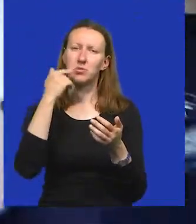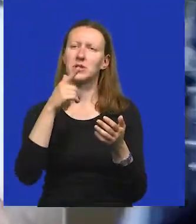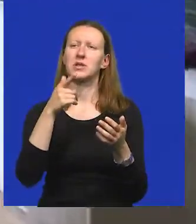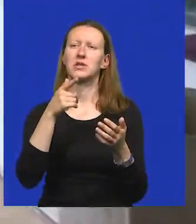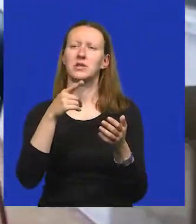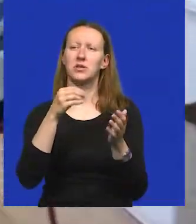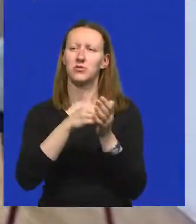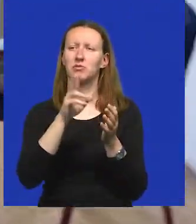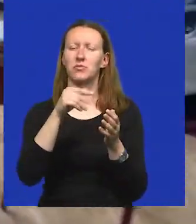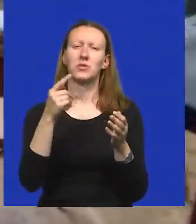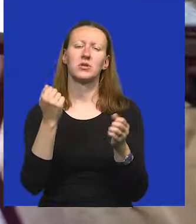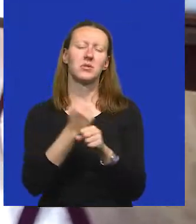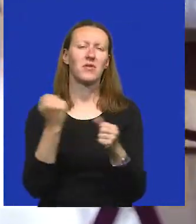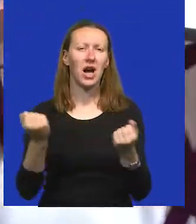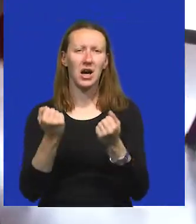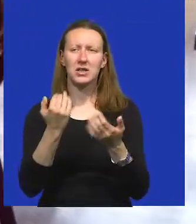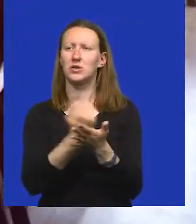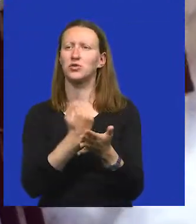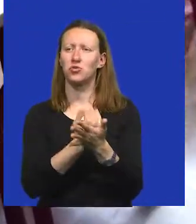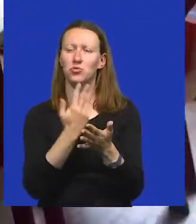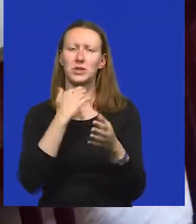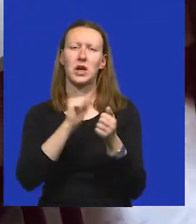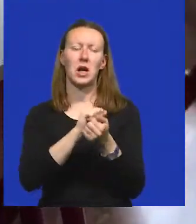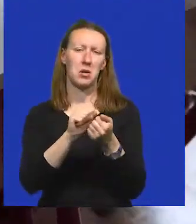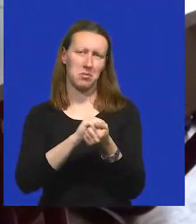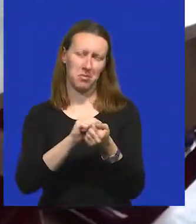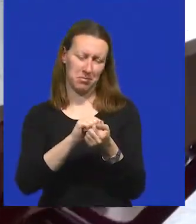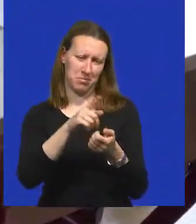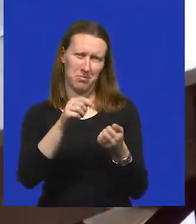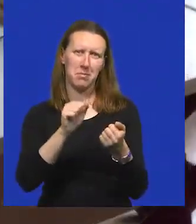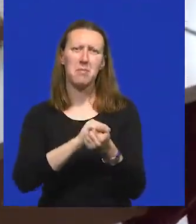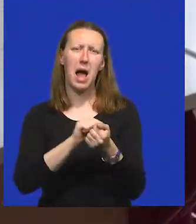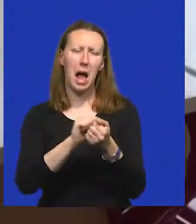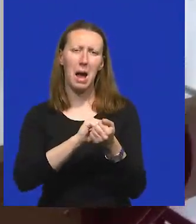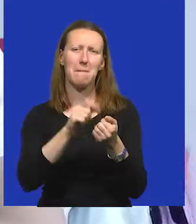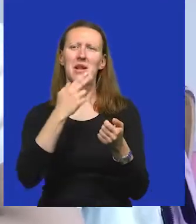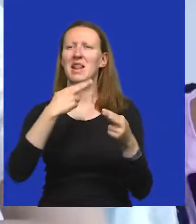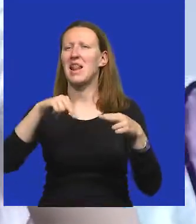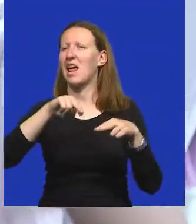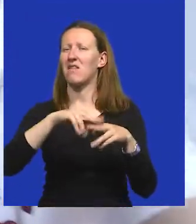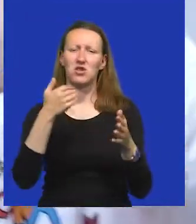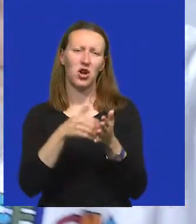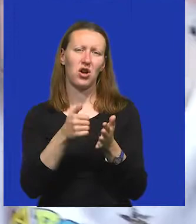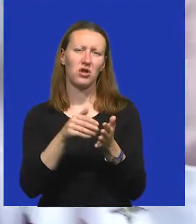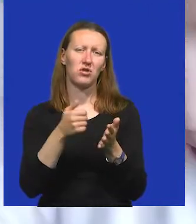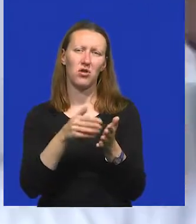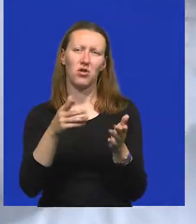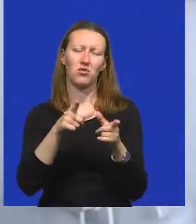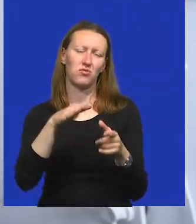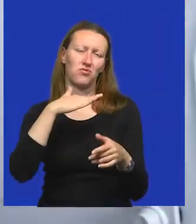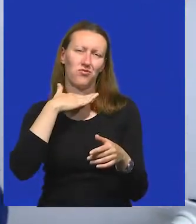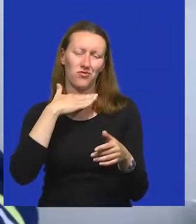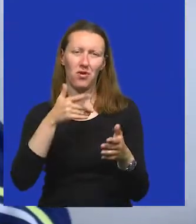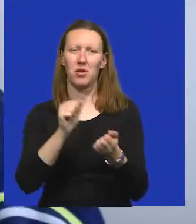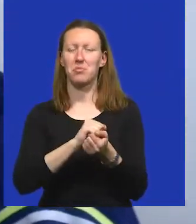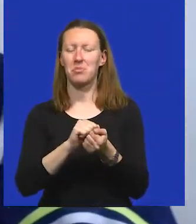prima facevamo delle azioni della raccolta della carta, che è quello che si produce più di tutto come rifiuto